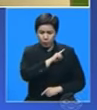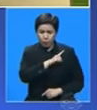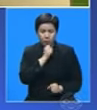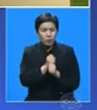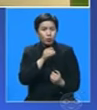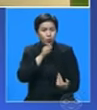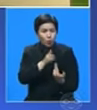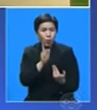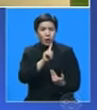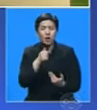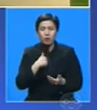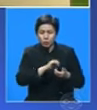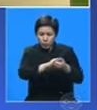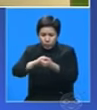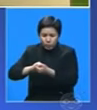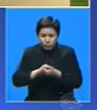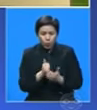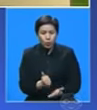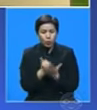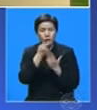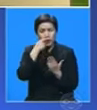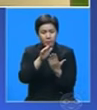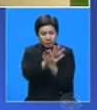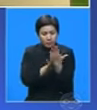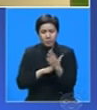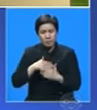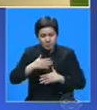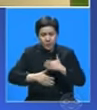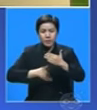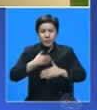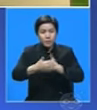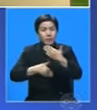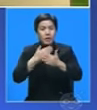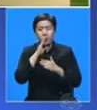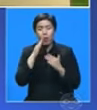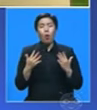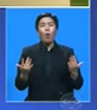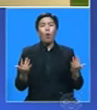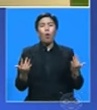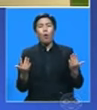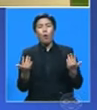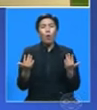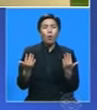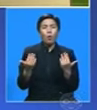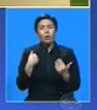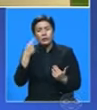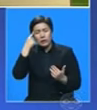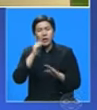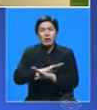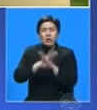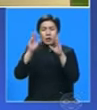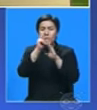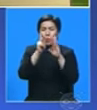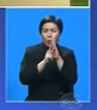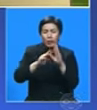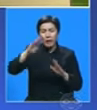ไรเพื่อร่วมกันทำให้ประเทศชาติไทยของเรานั้นเดินหน้าต่อไปให้ได้หากทุกคนจะรออย่างเดียวว่าเมื่อไรเราจะยกเลิกกฎอัยการ